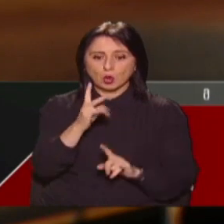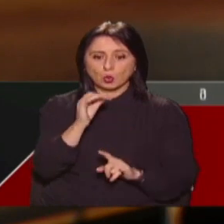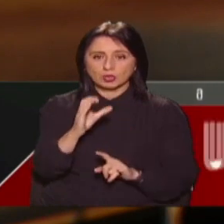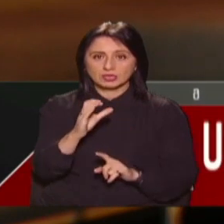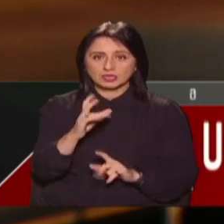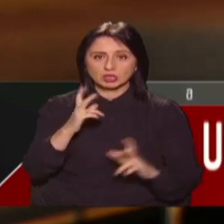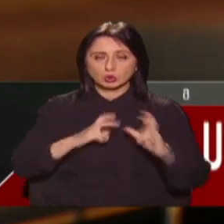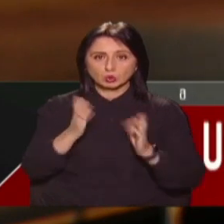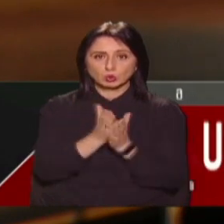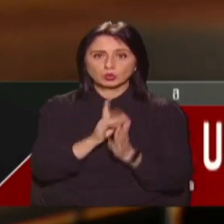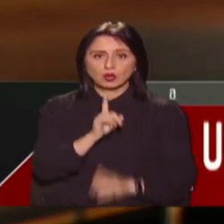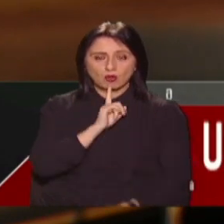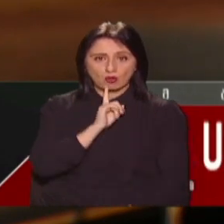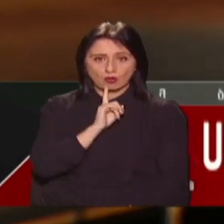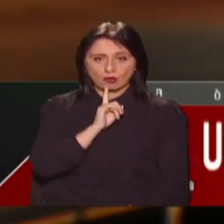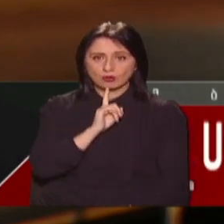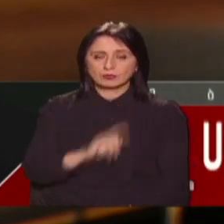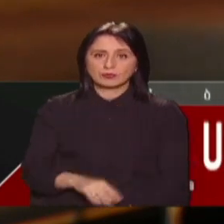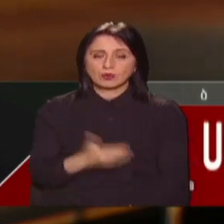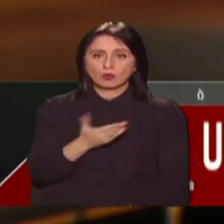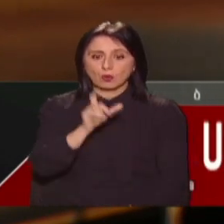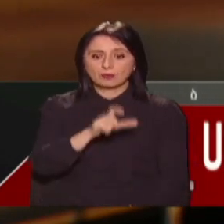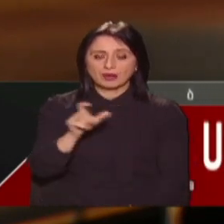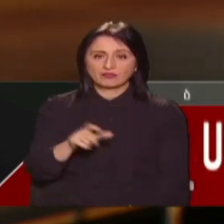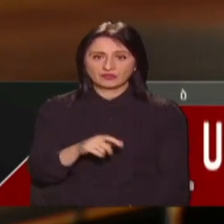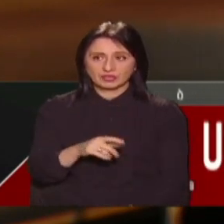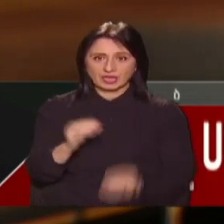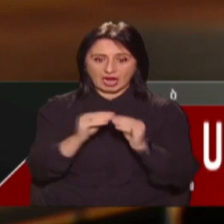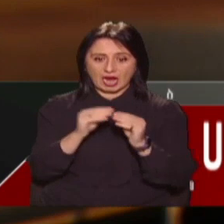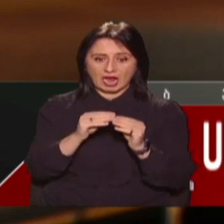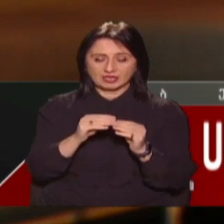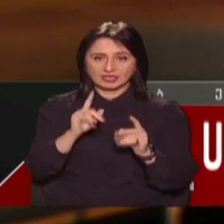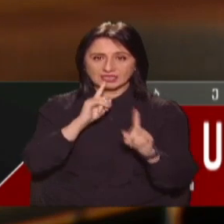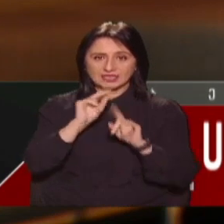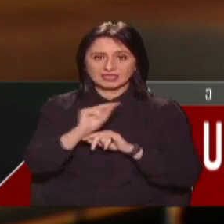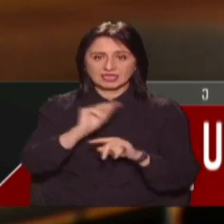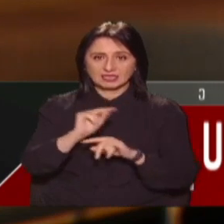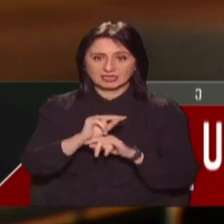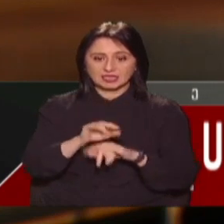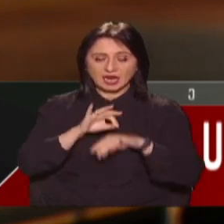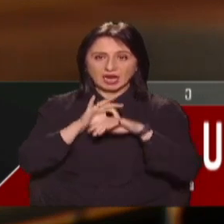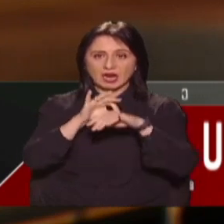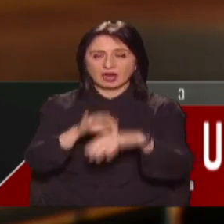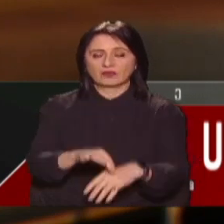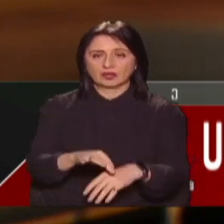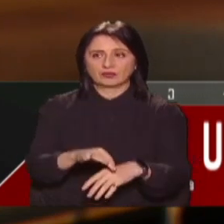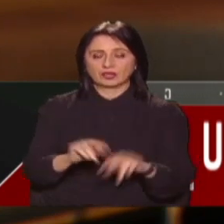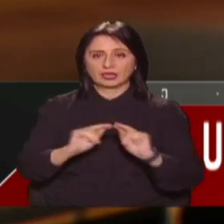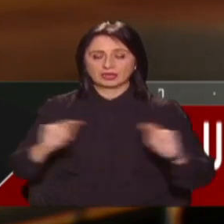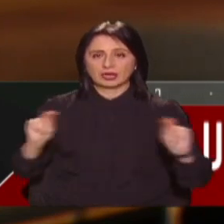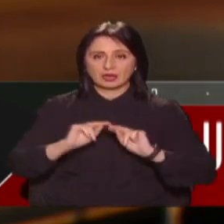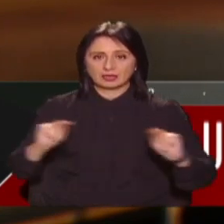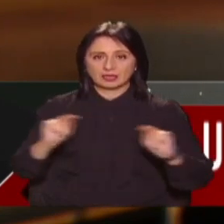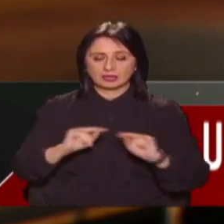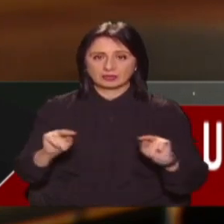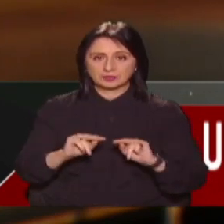cursis, studenti gogo, romlebit, ati sesis, canmaulbashi, gaiblian,